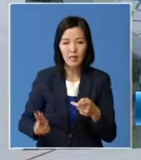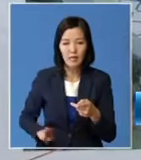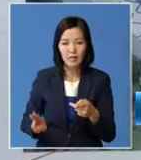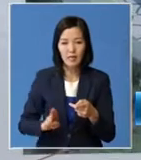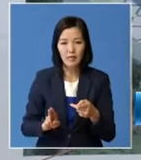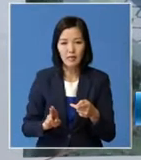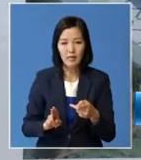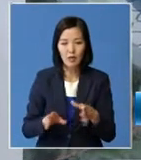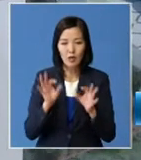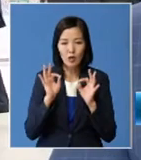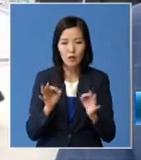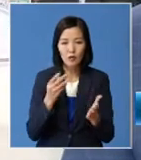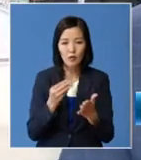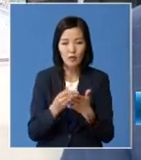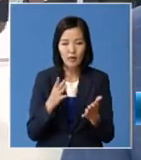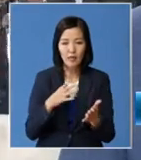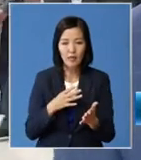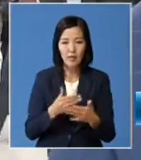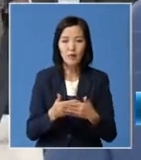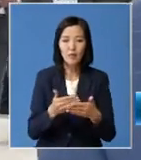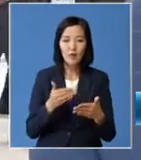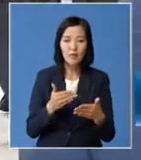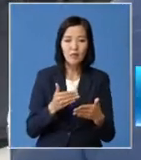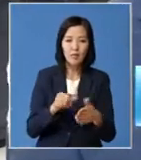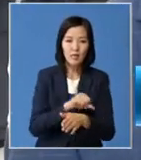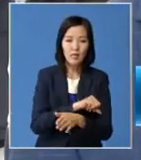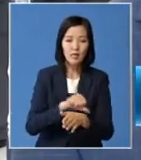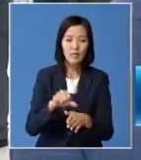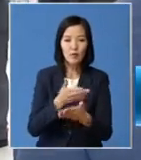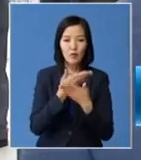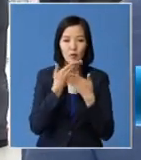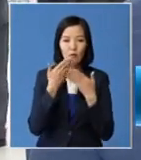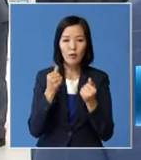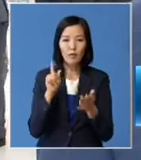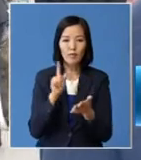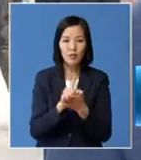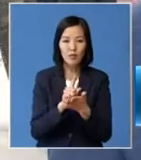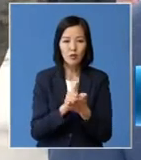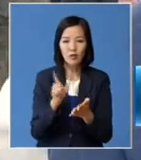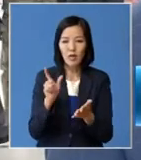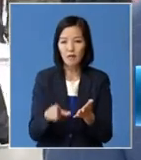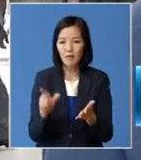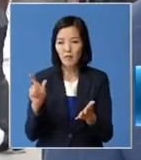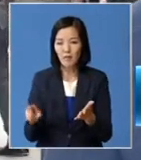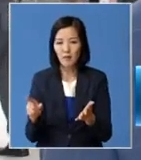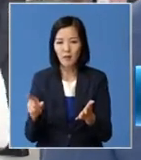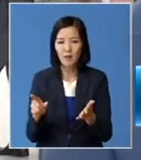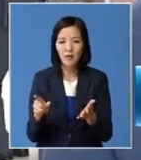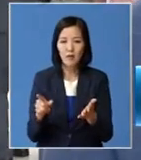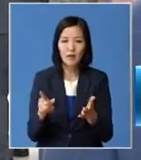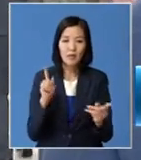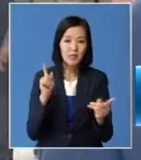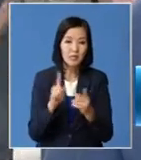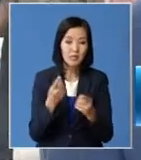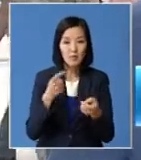жұмысын оң бағалады. Бұған дейін бұл жерде кеденде ондай болмаған, міндетті түрде адаммен жаңа қатынас болу